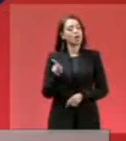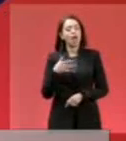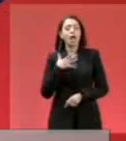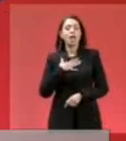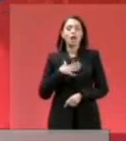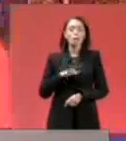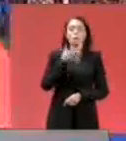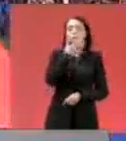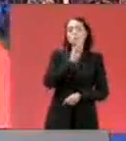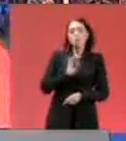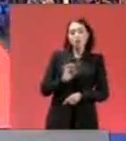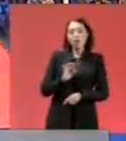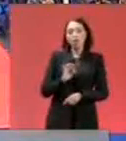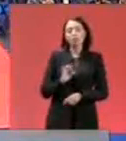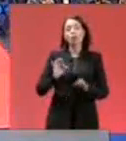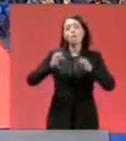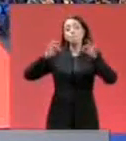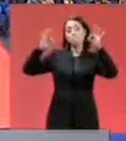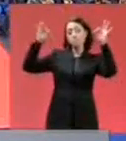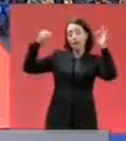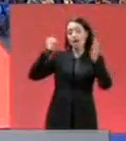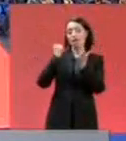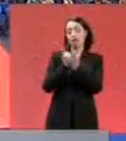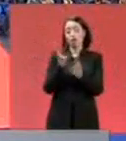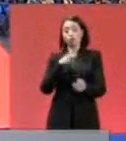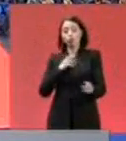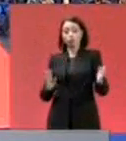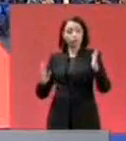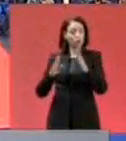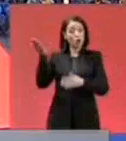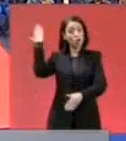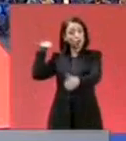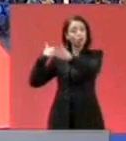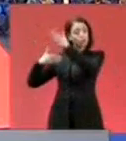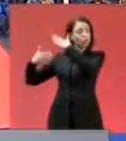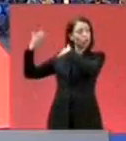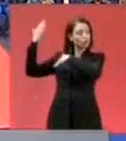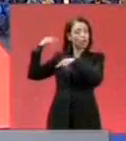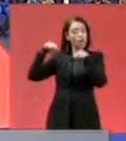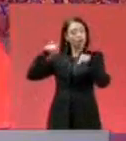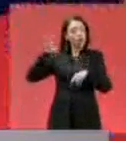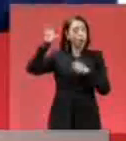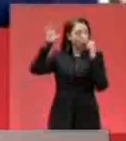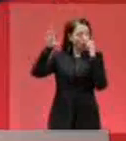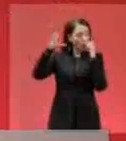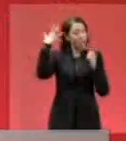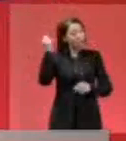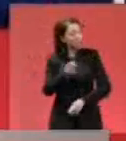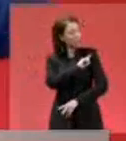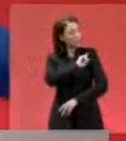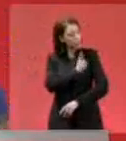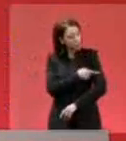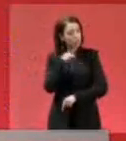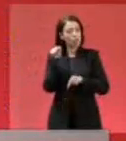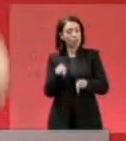παριστάνεις τον Μακεδονομάχο και τον Πατριώτη όταν επί τόσα χρόνια άφησες αυτή τη χώρα χωρίς δυνατότητες,